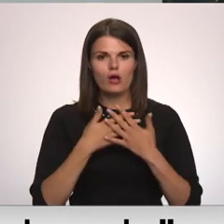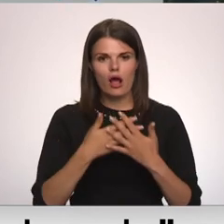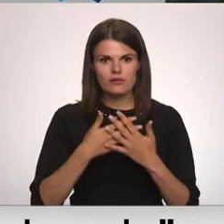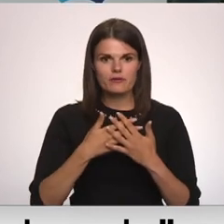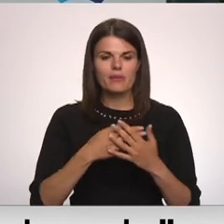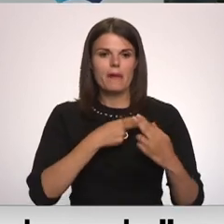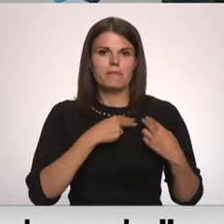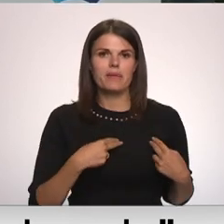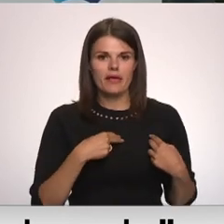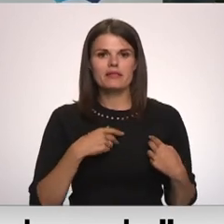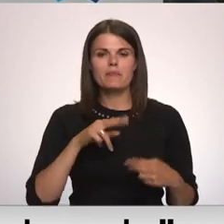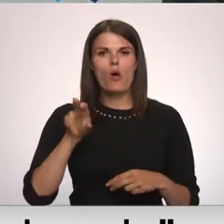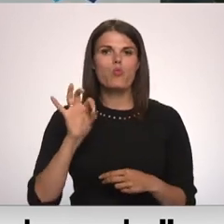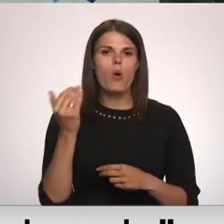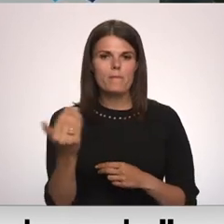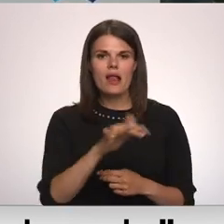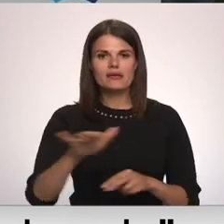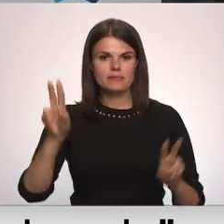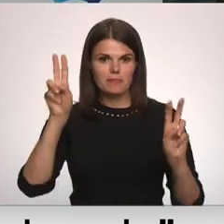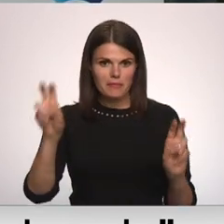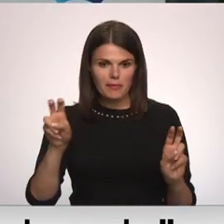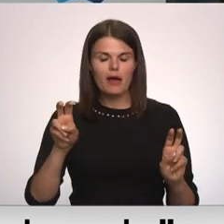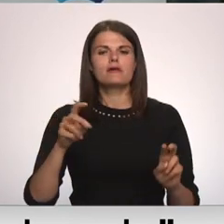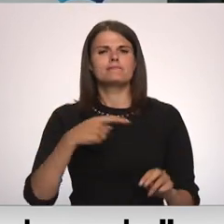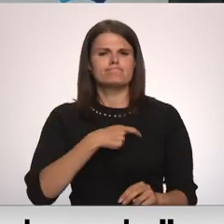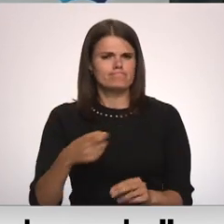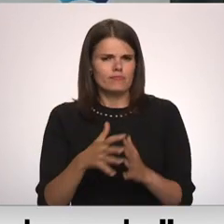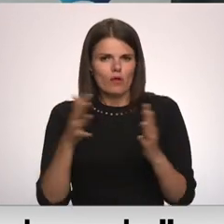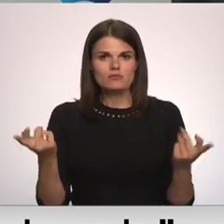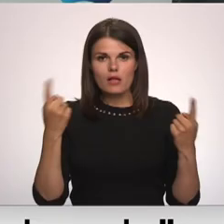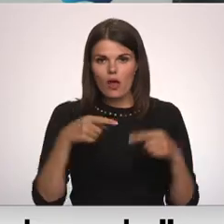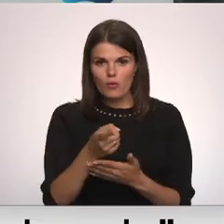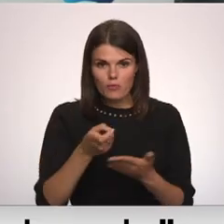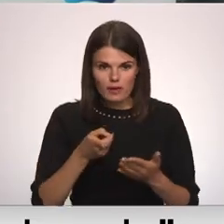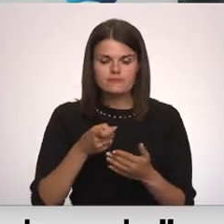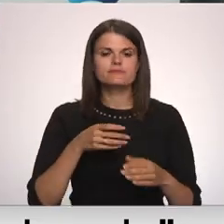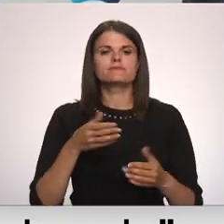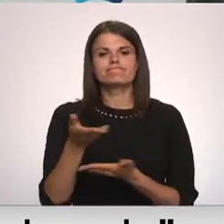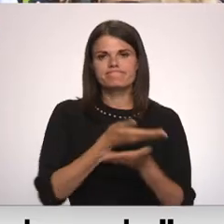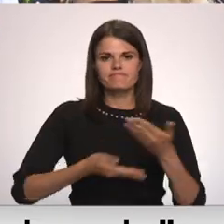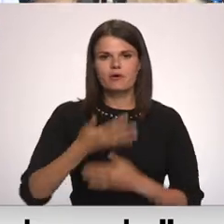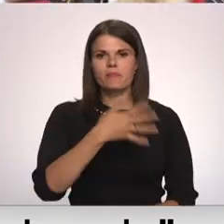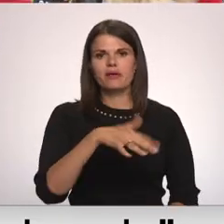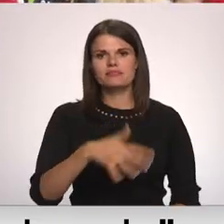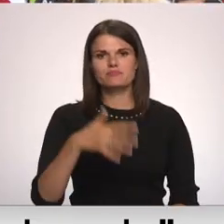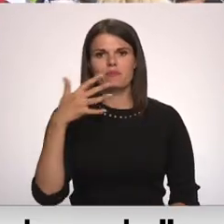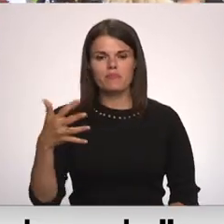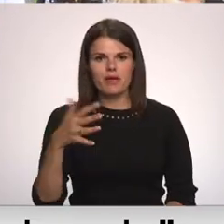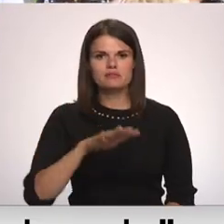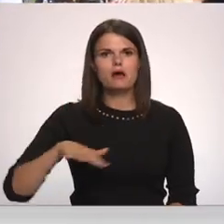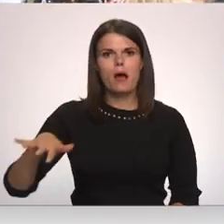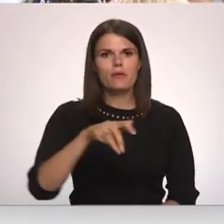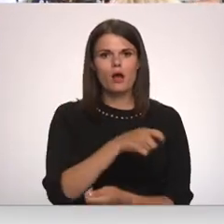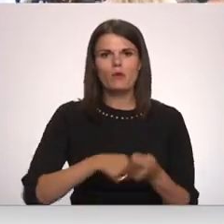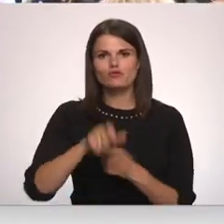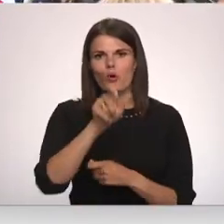karoga, neraugoties uz izaicinājumu pilno laiku, īstenojuši 55 apkaimes uzņēmumi. Ir uzņēmumi, kuri